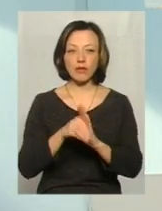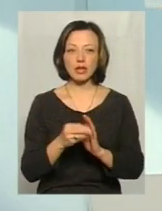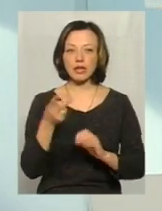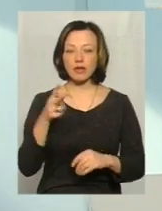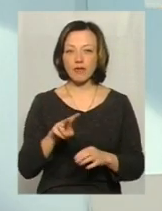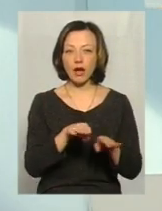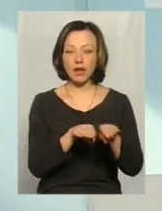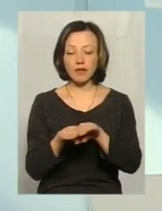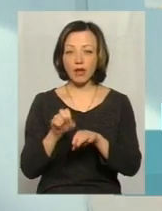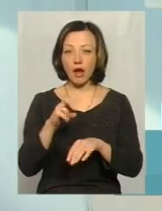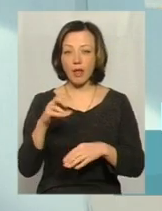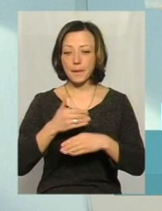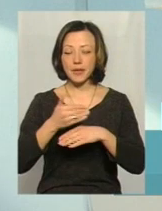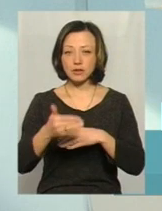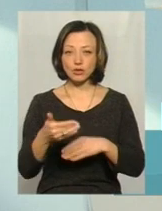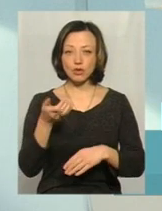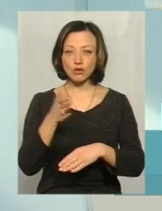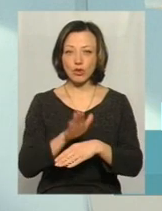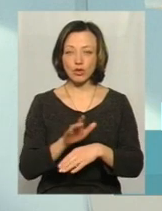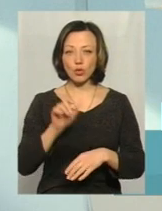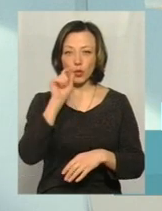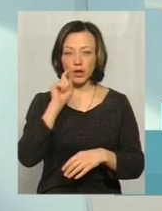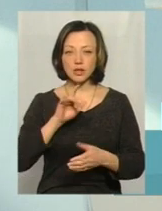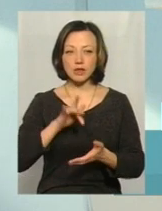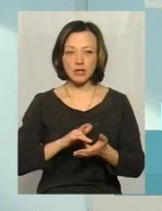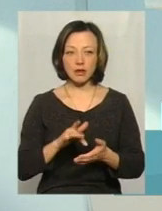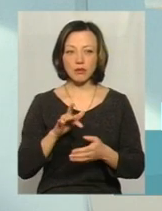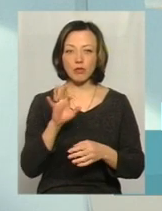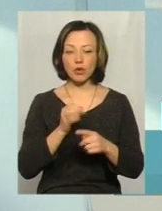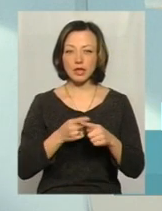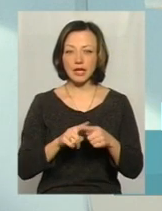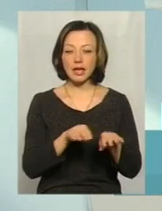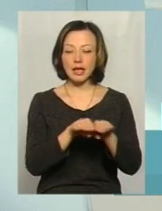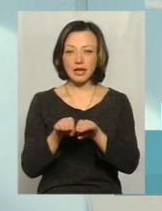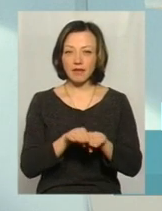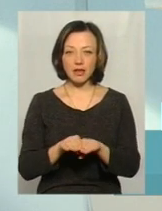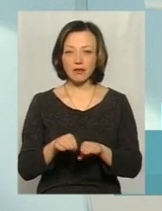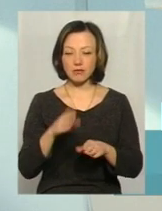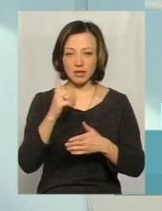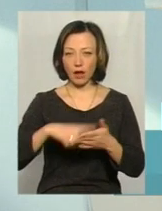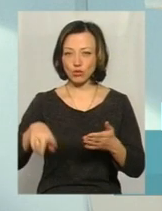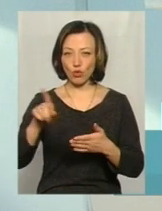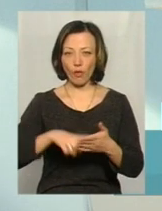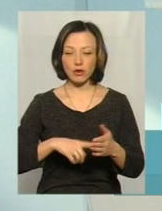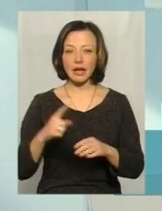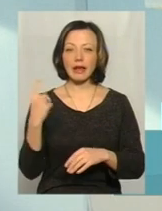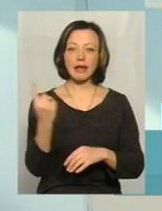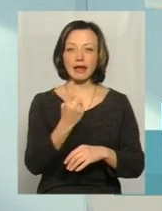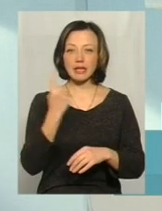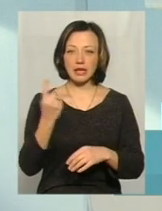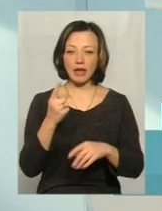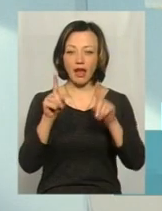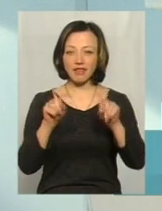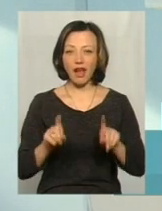рівні, але пізніше пішло розпорядження Українського центру про те, що дані рівні вони будуть відсутні. Буде єдиний тестовий